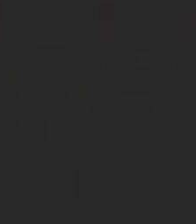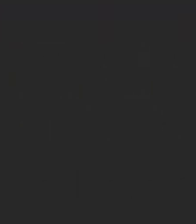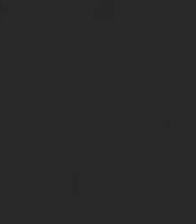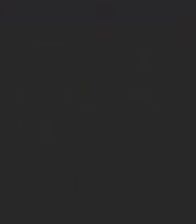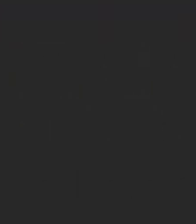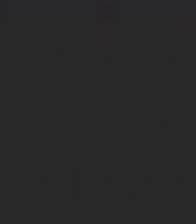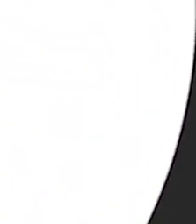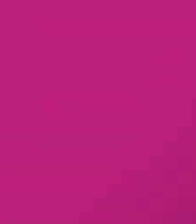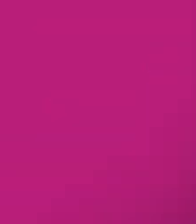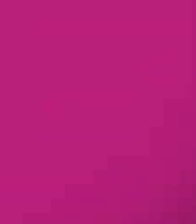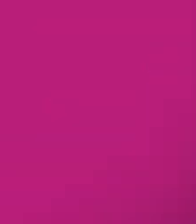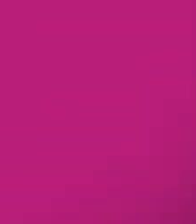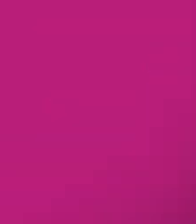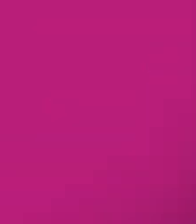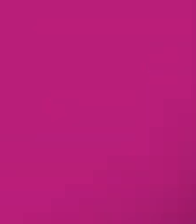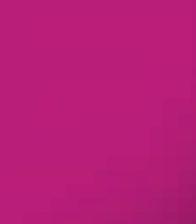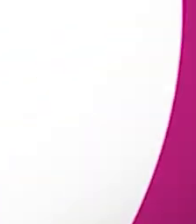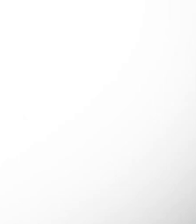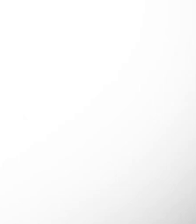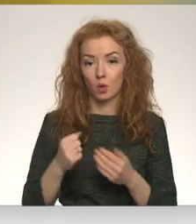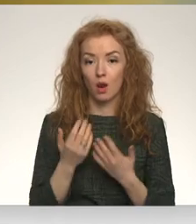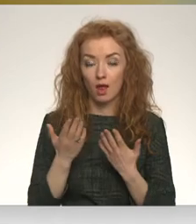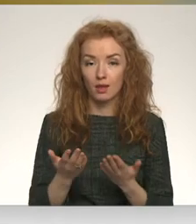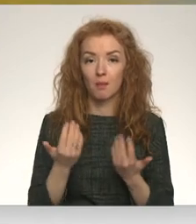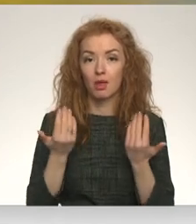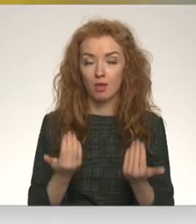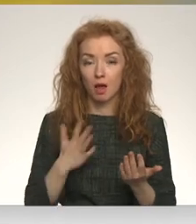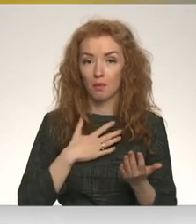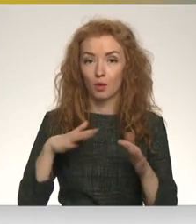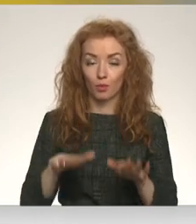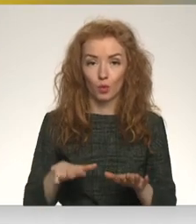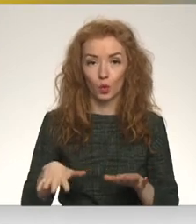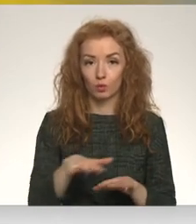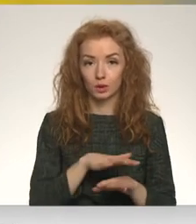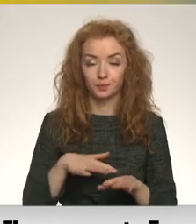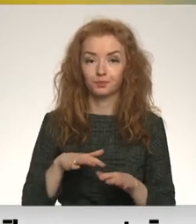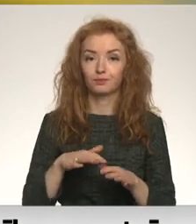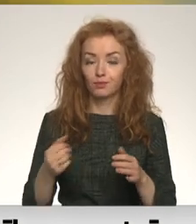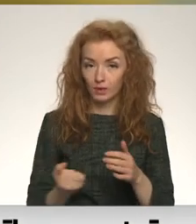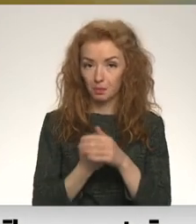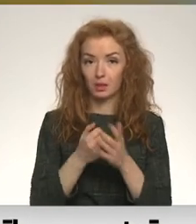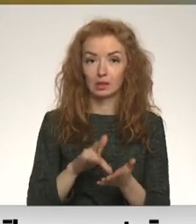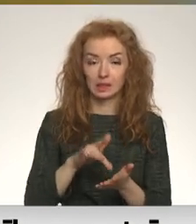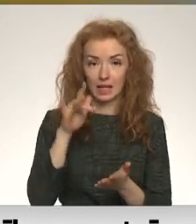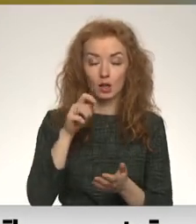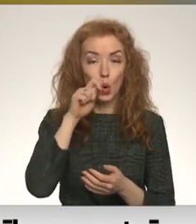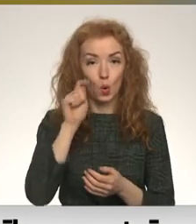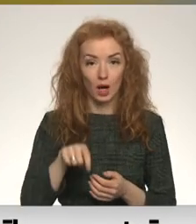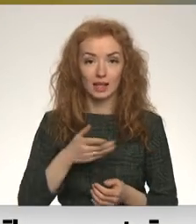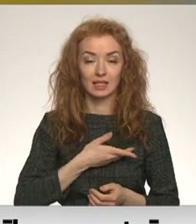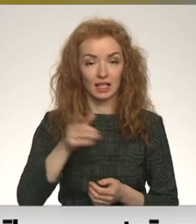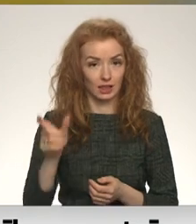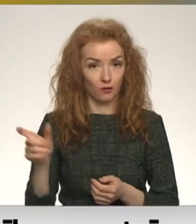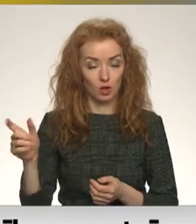Re, viss ēters ir te! Bet tikmēr pie mums, vienotajā atbalsta centrā Ukrainas iedzīvotājiem